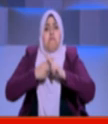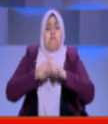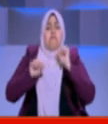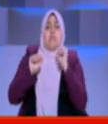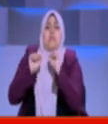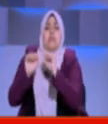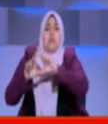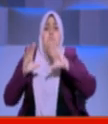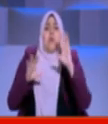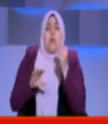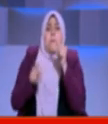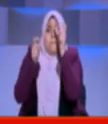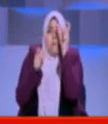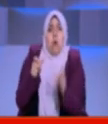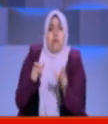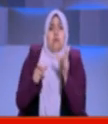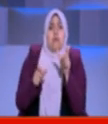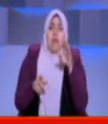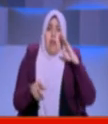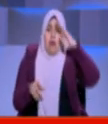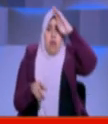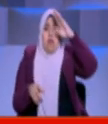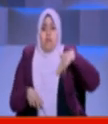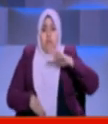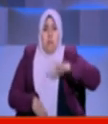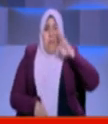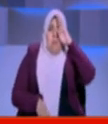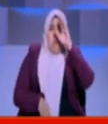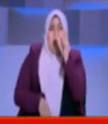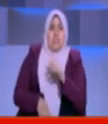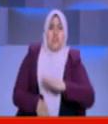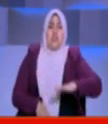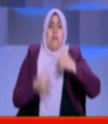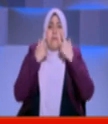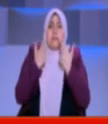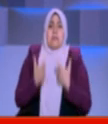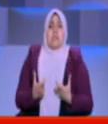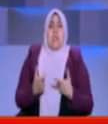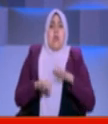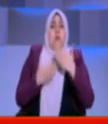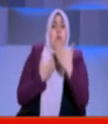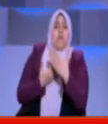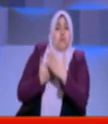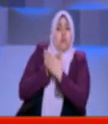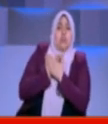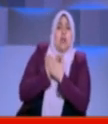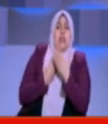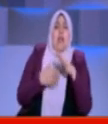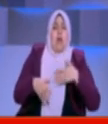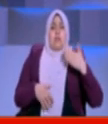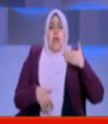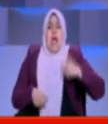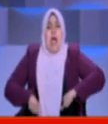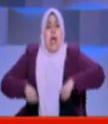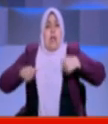المواطن العراقي الذي ينتظر منا تلبية حقوقه في الحياة الحرة الكريمة. كان الله